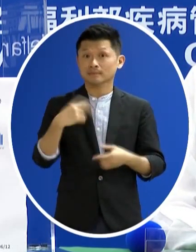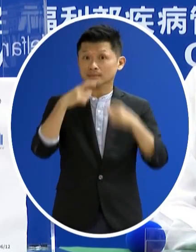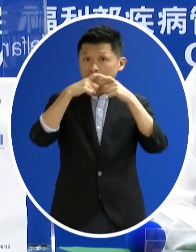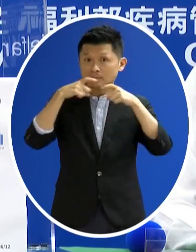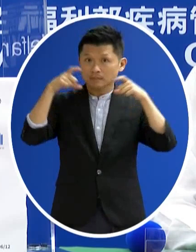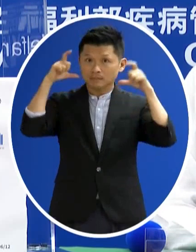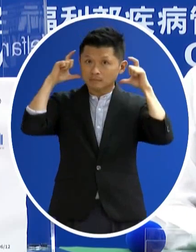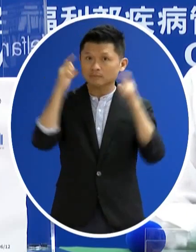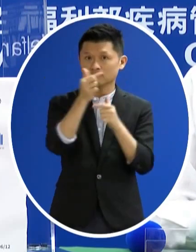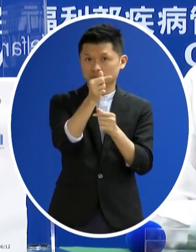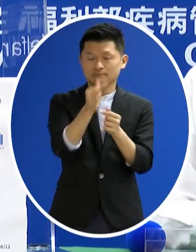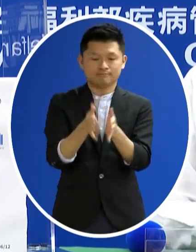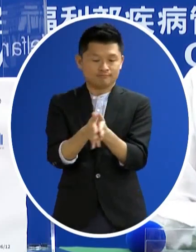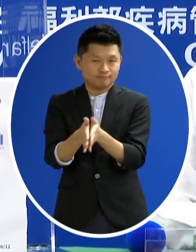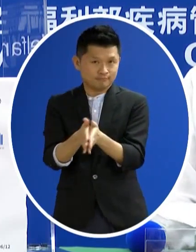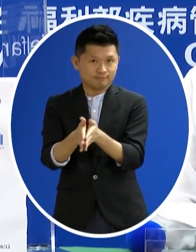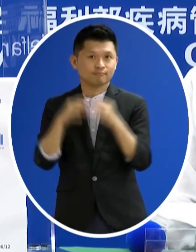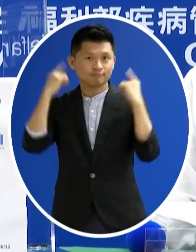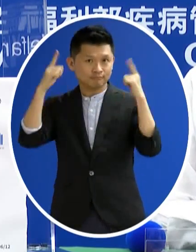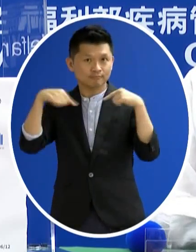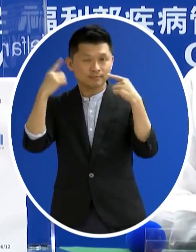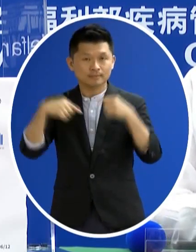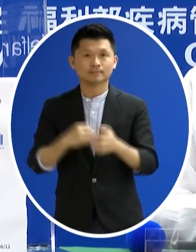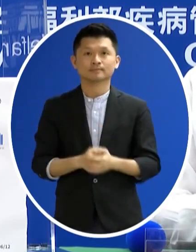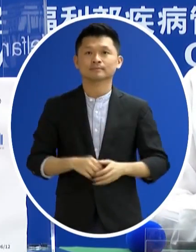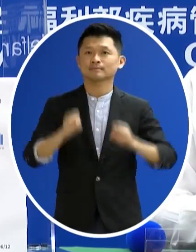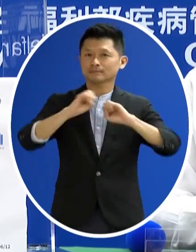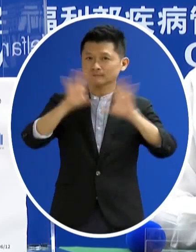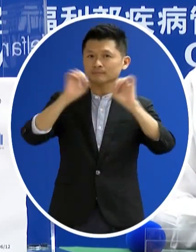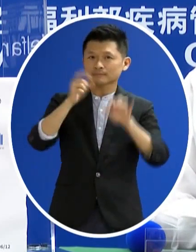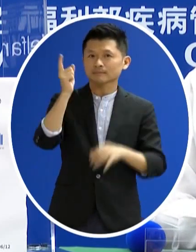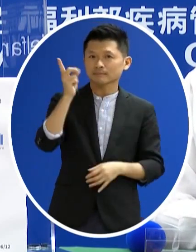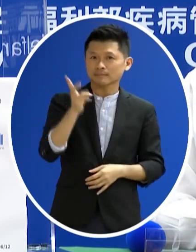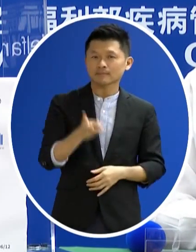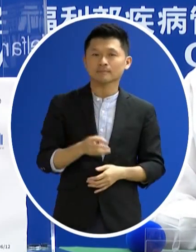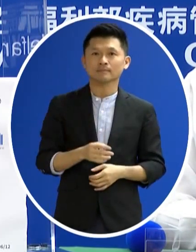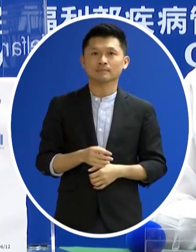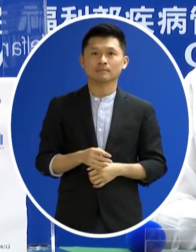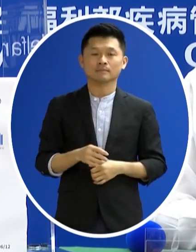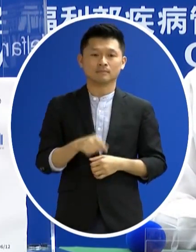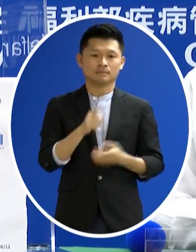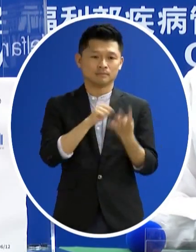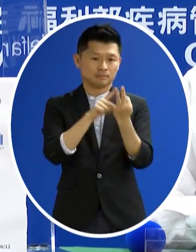戴好，那勤洗手。一再的呼吁大家把这最基本的